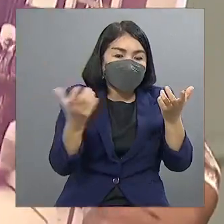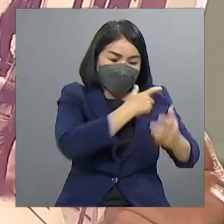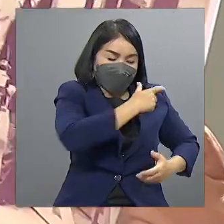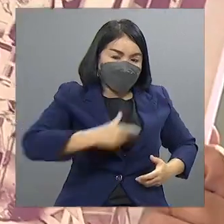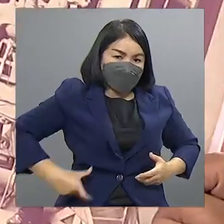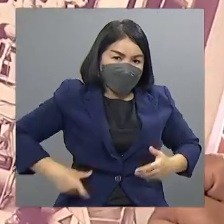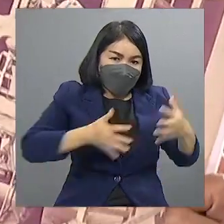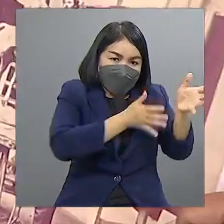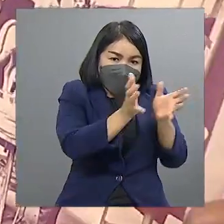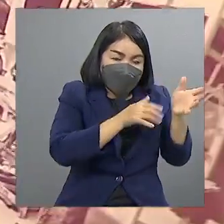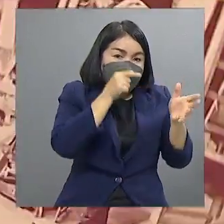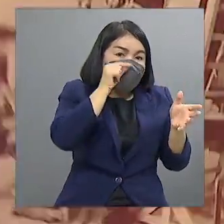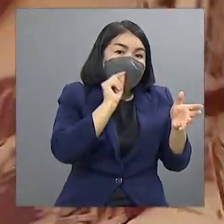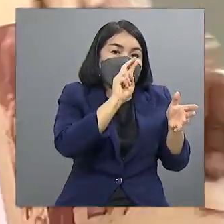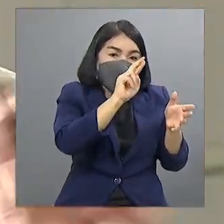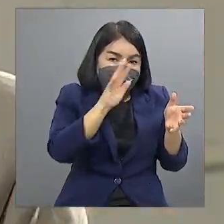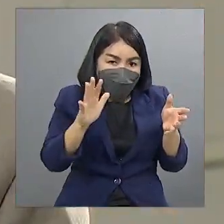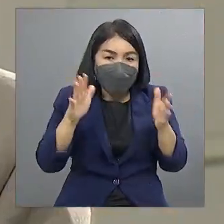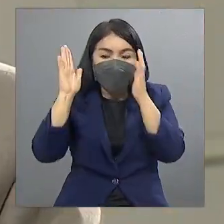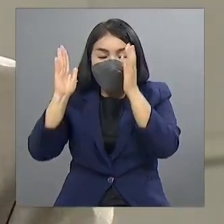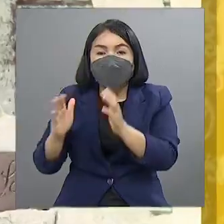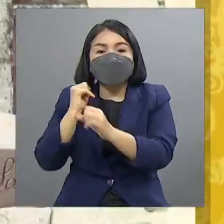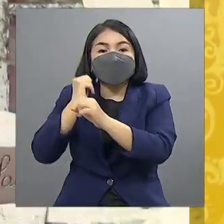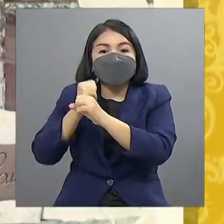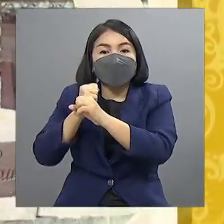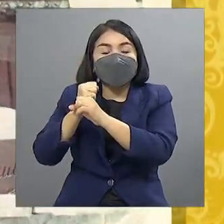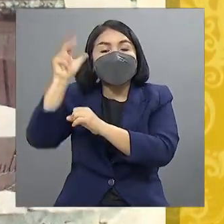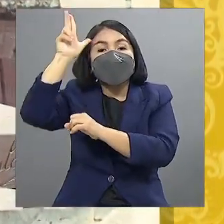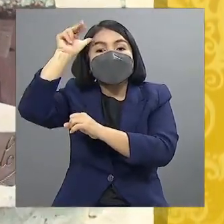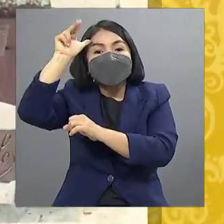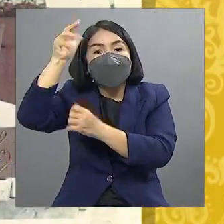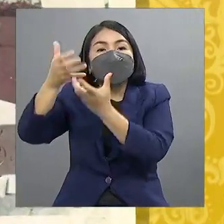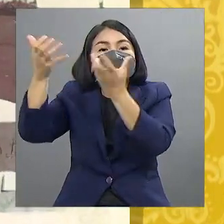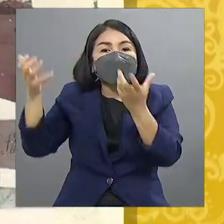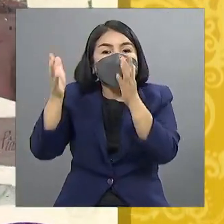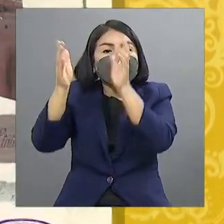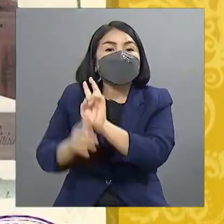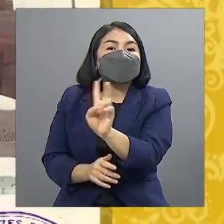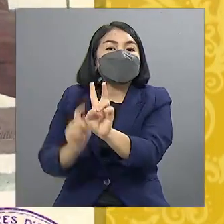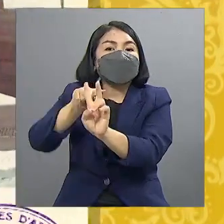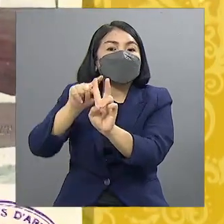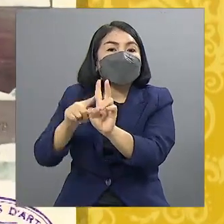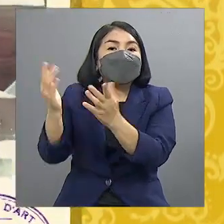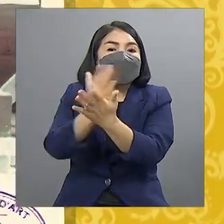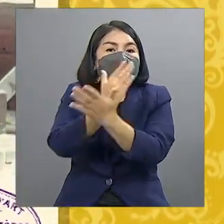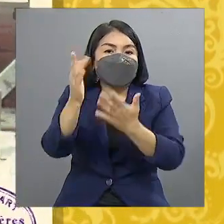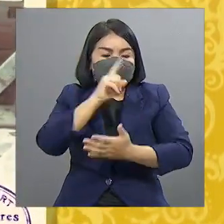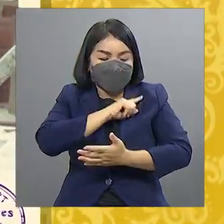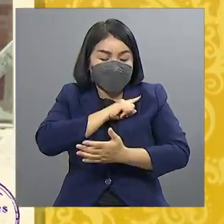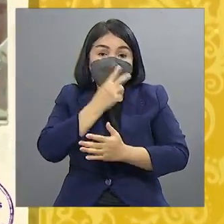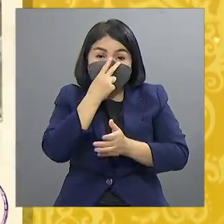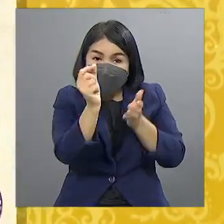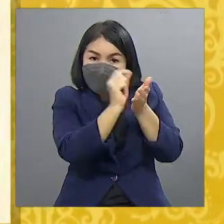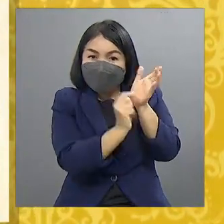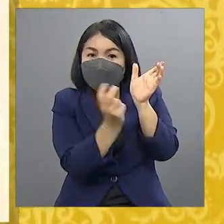แยกกัน เท่านั้นเอง ทำงานร่วมกัน ใช่ฉะนั้นชื่อของท่านทั้งสองนะครับ จึงปรากฏอยู่ที่ฐานจอร์จซาโลกับโ